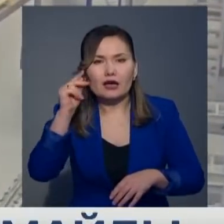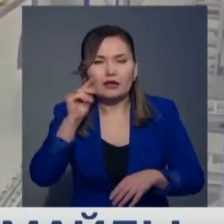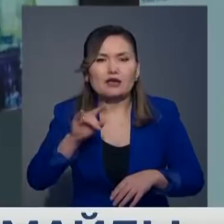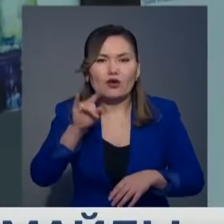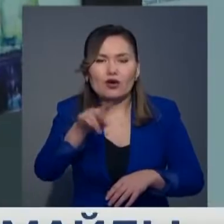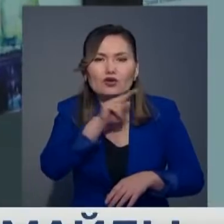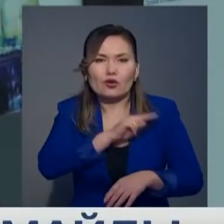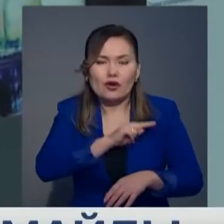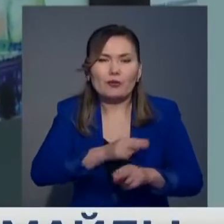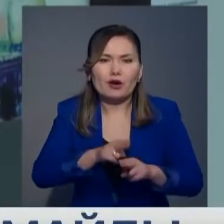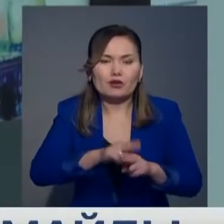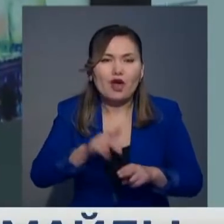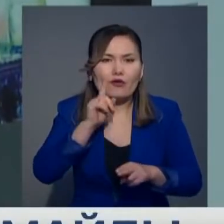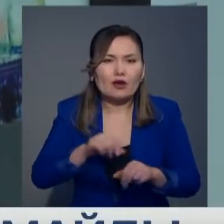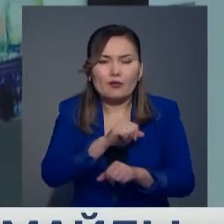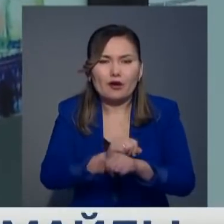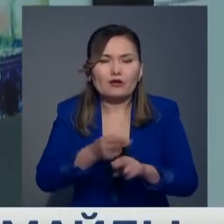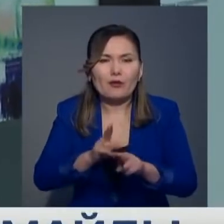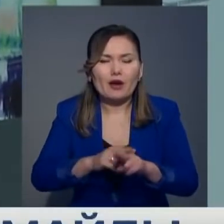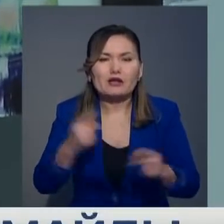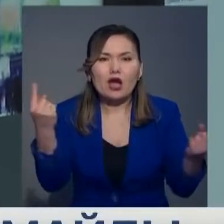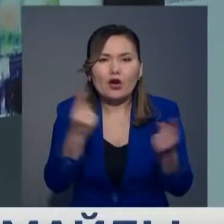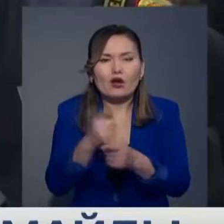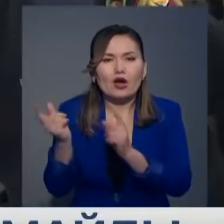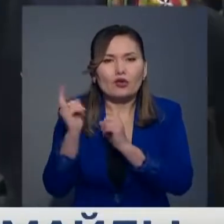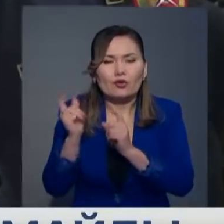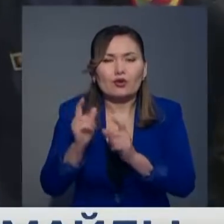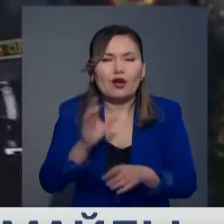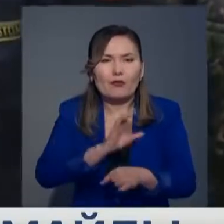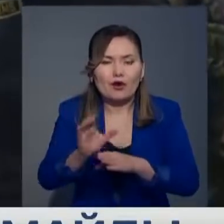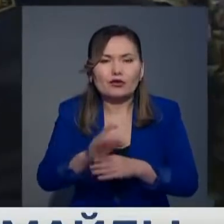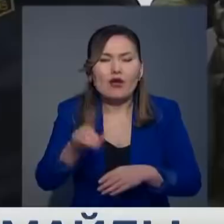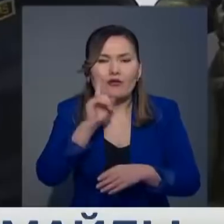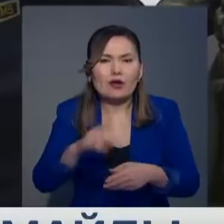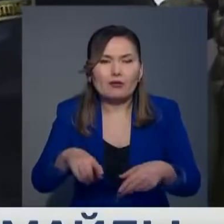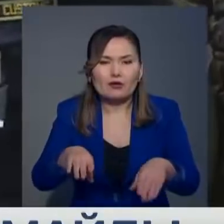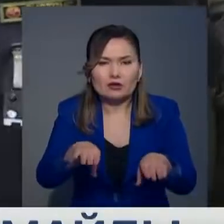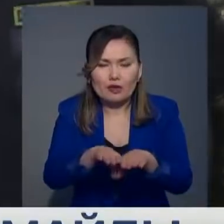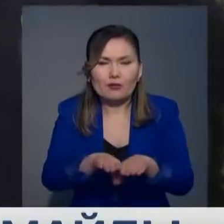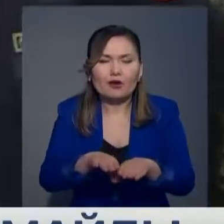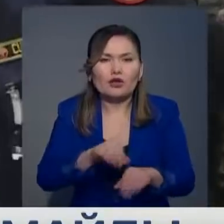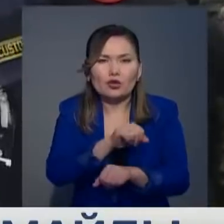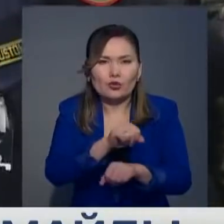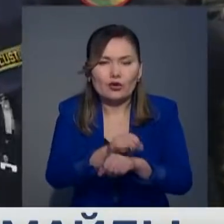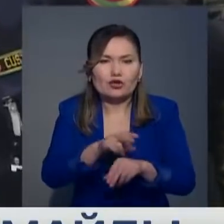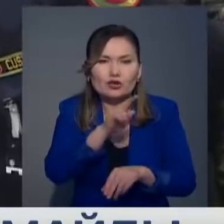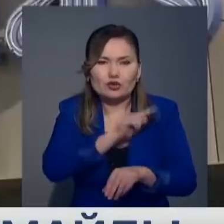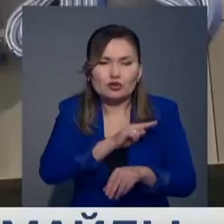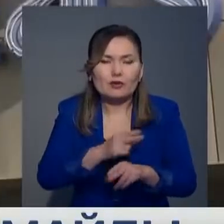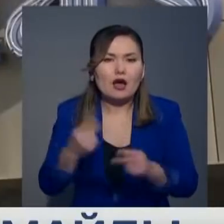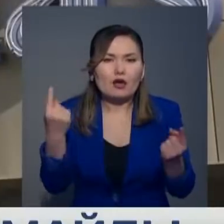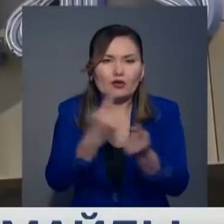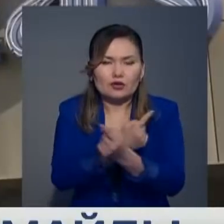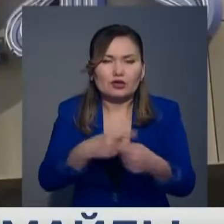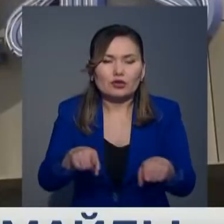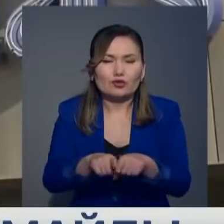асты елінен жүк көліктеріне өтуге тыйым салынып, Қытаймен әуе қатынас уақытша тоқтатылды. Алайда Қырғызстан аумағына өзге